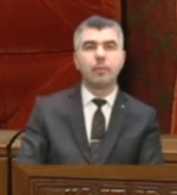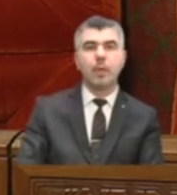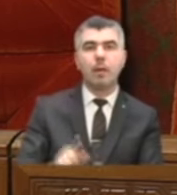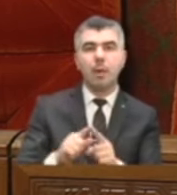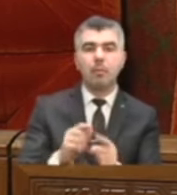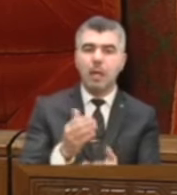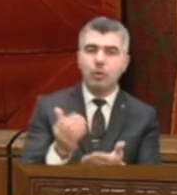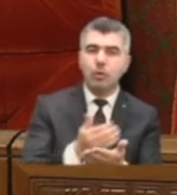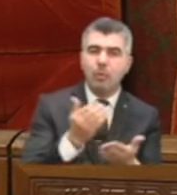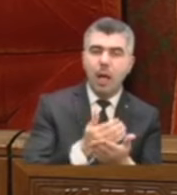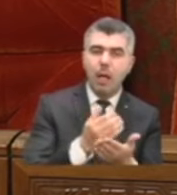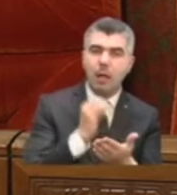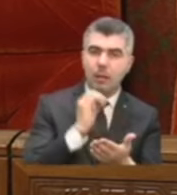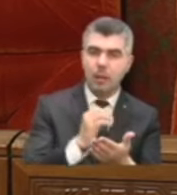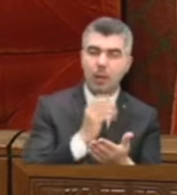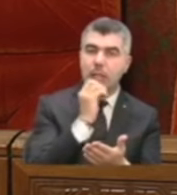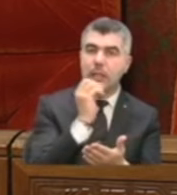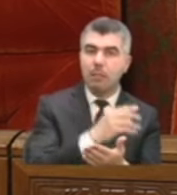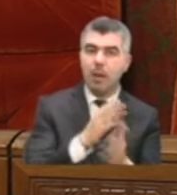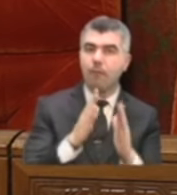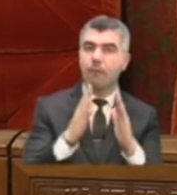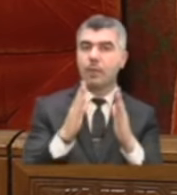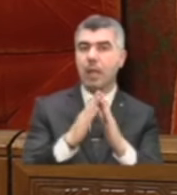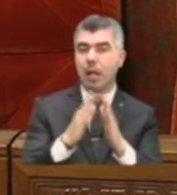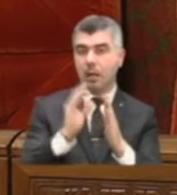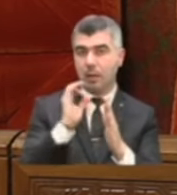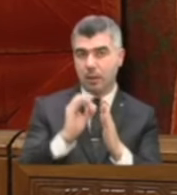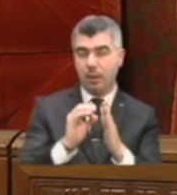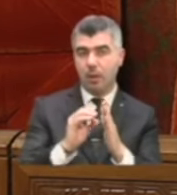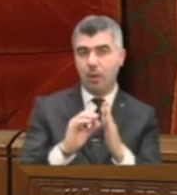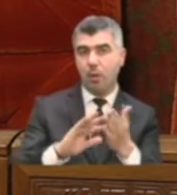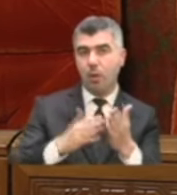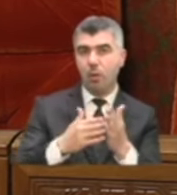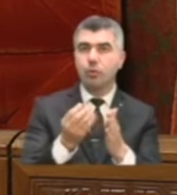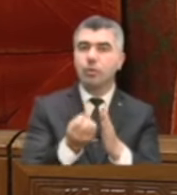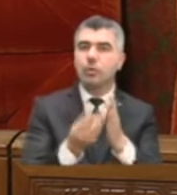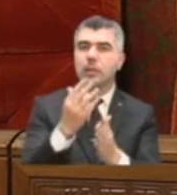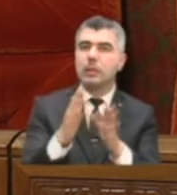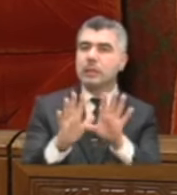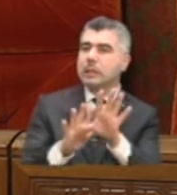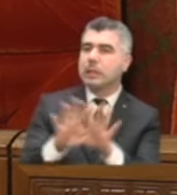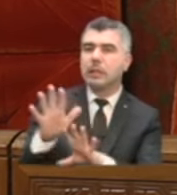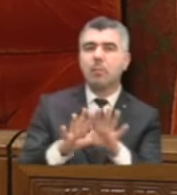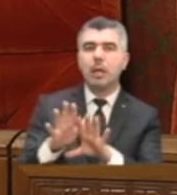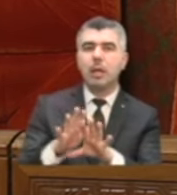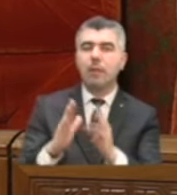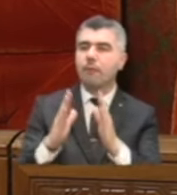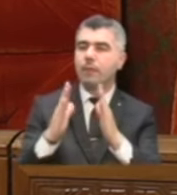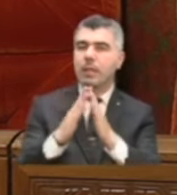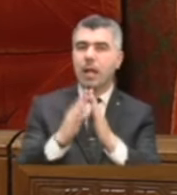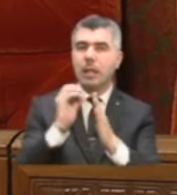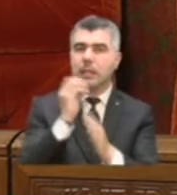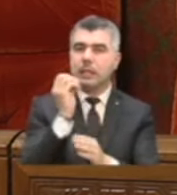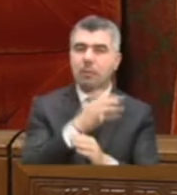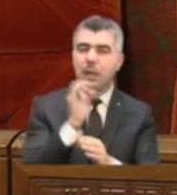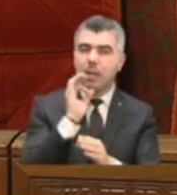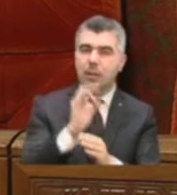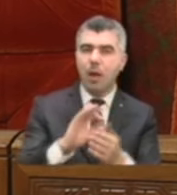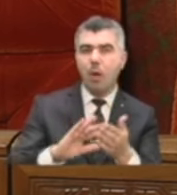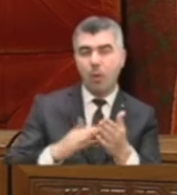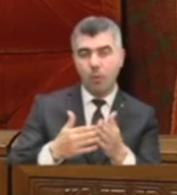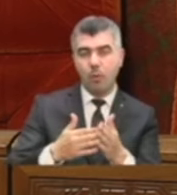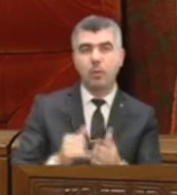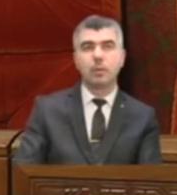الجمع الانتقائي ديال النفايات المنزلية، وتنفيذ ديالنا واحد النمط خاص لتدبير النفايات المنزلية كيتلائم مع الخصوصيات والحاجيات